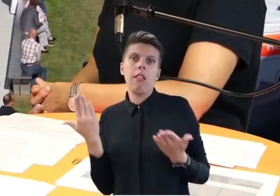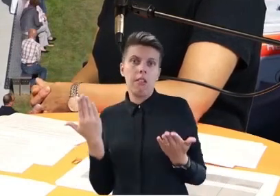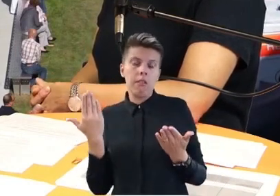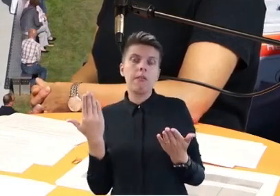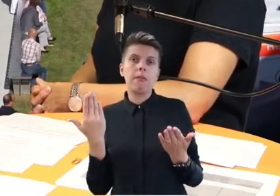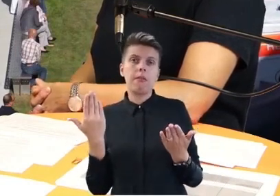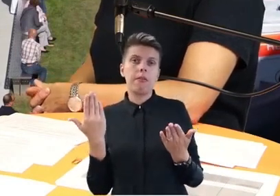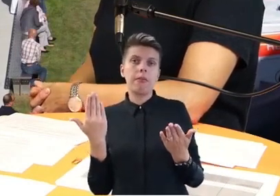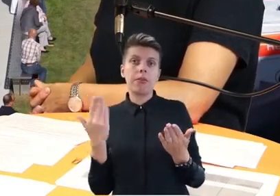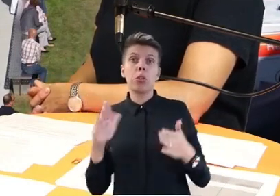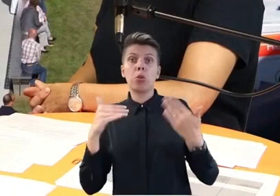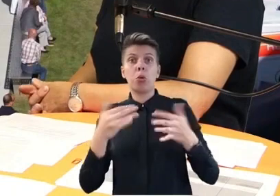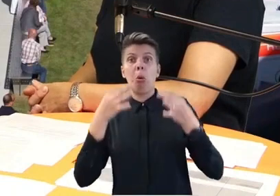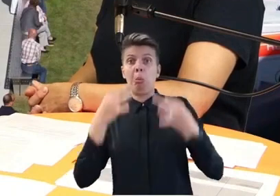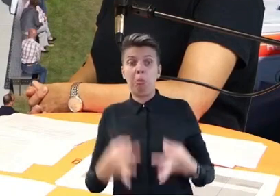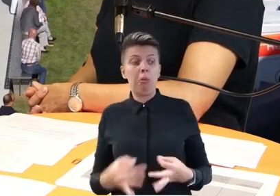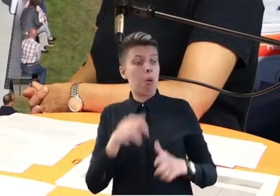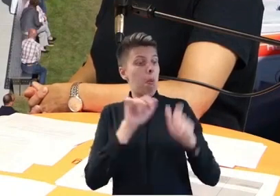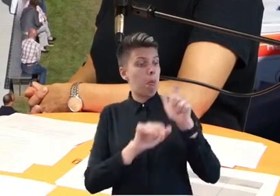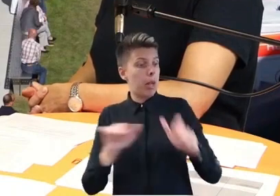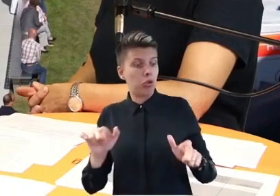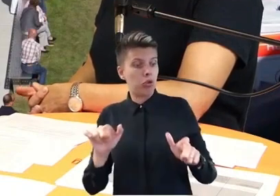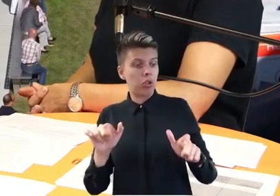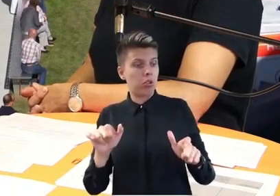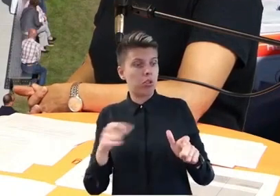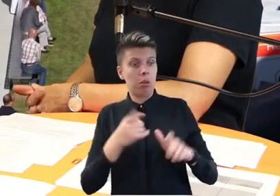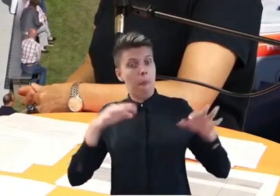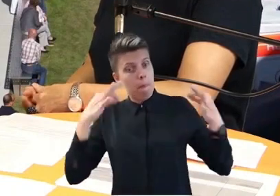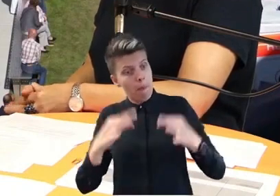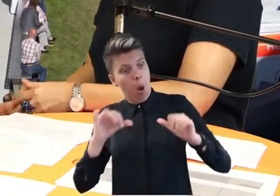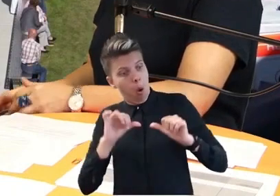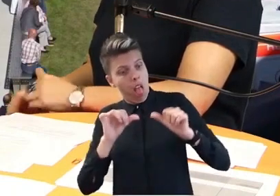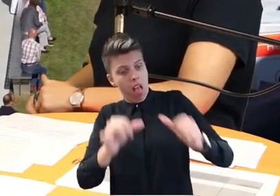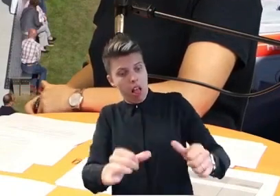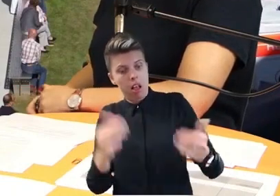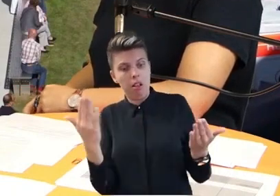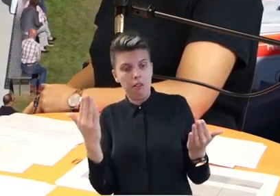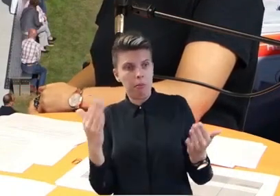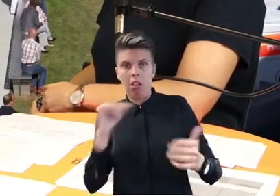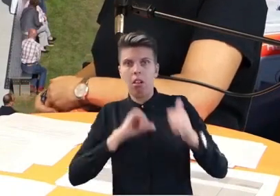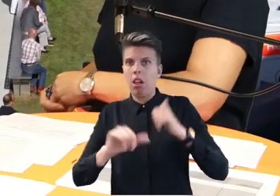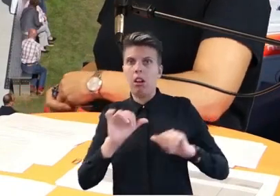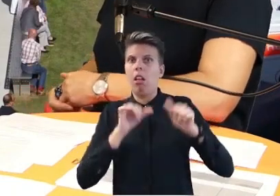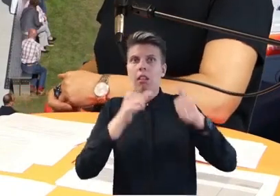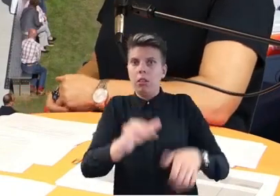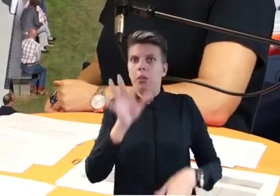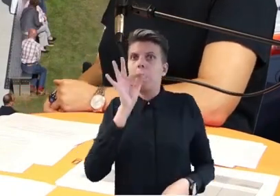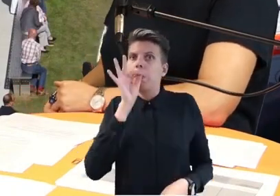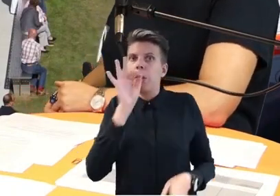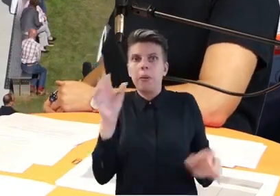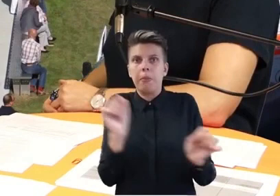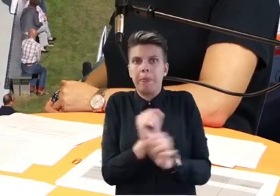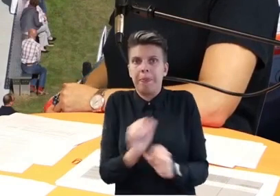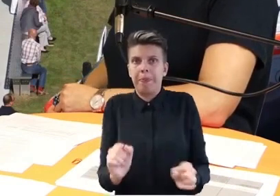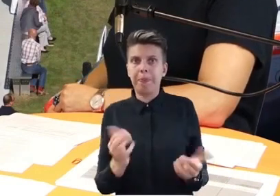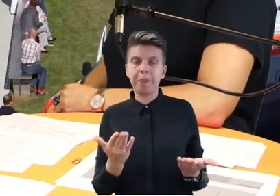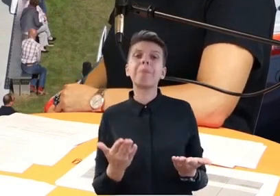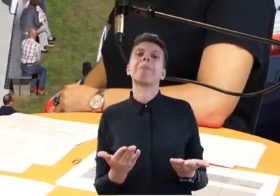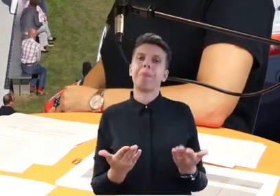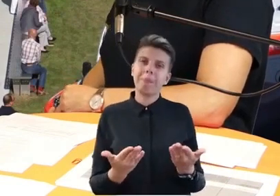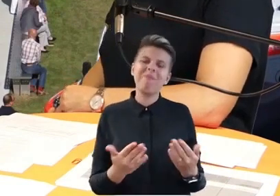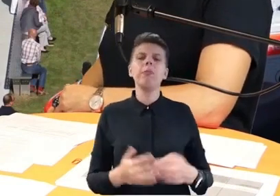sodass diese ganzen Menschen, die dann dort beeinflusst sind oder denen geholfen werden muss, nicht so geholfen werden kann. Und